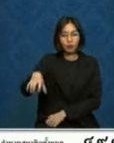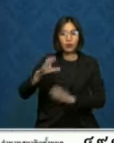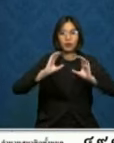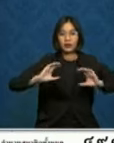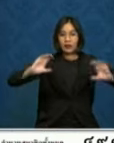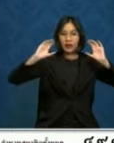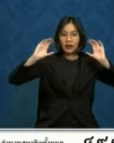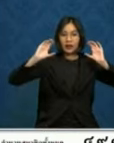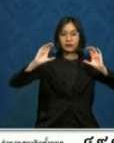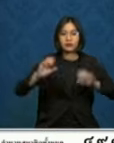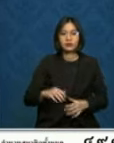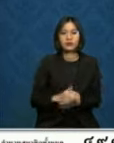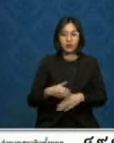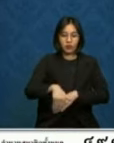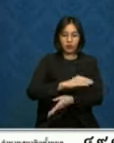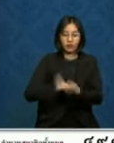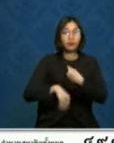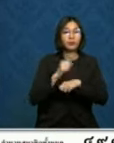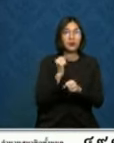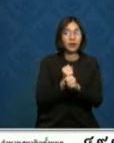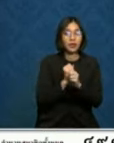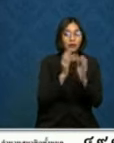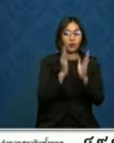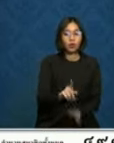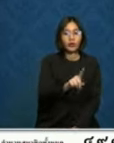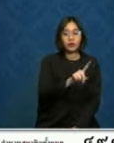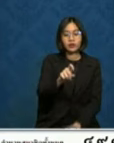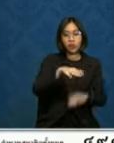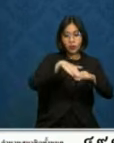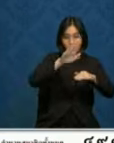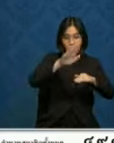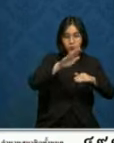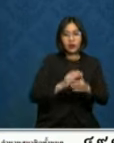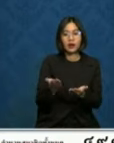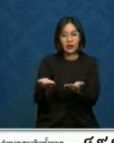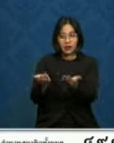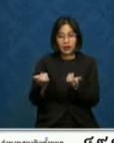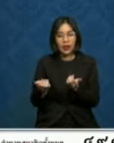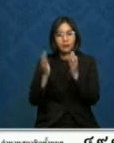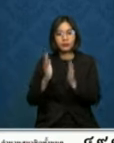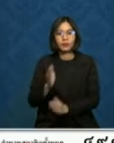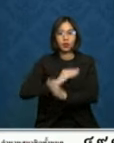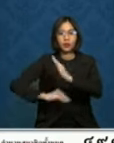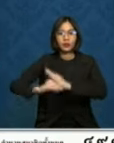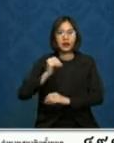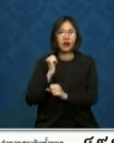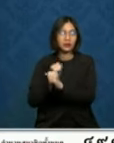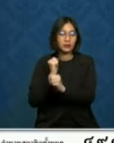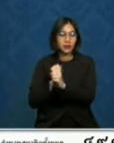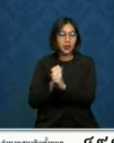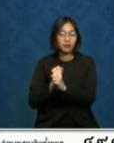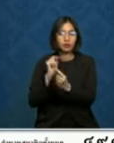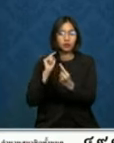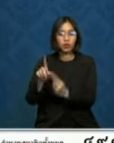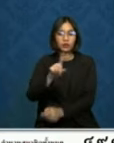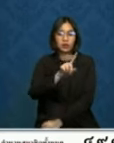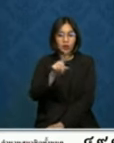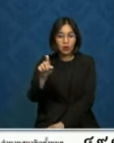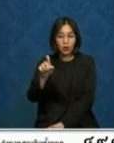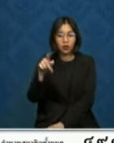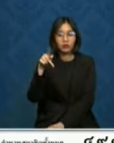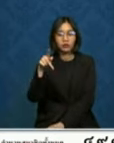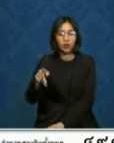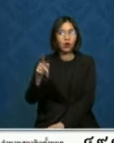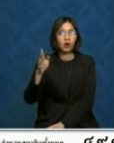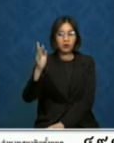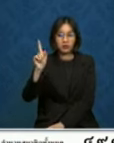รัฐที่มีผู้ปฏิบัติงาน100คนขึ้นไปต้องรับผู้พิการเข้าทำงานในอัตราส่วน100ต่อ1ค